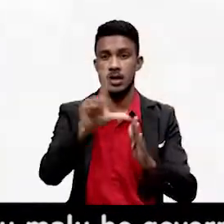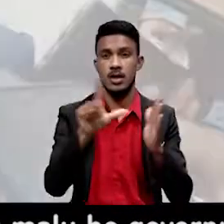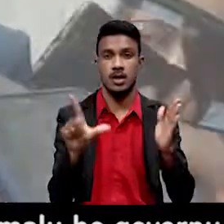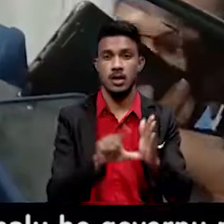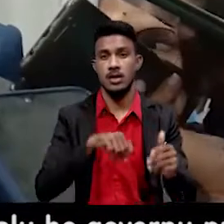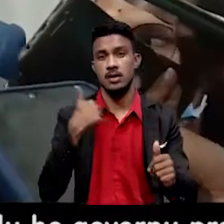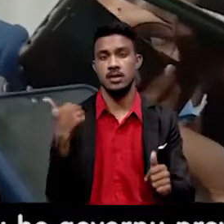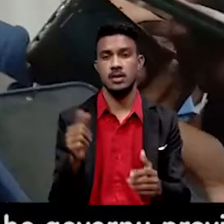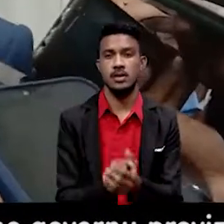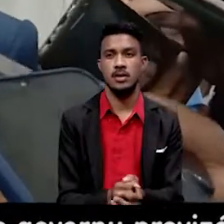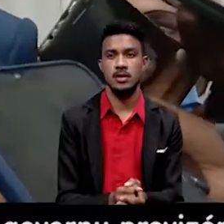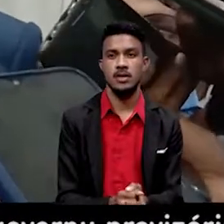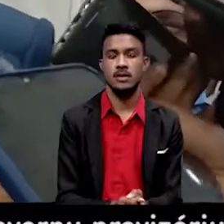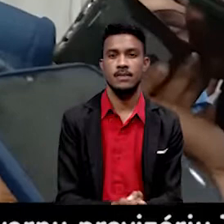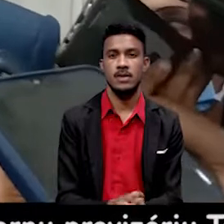sih